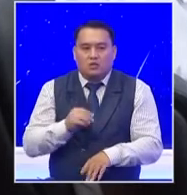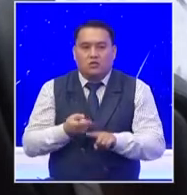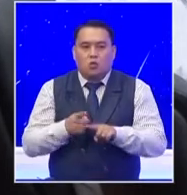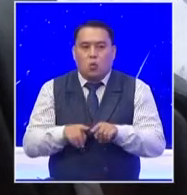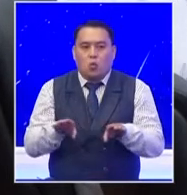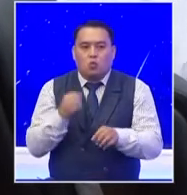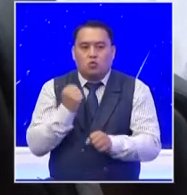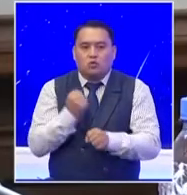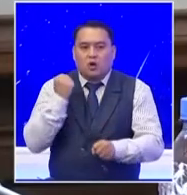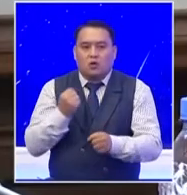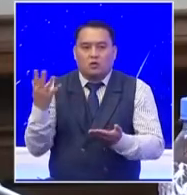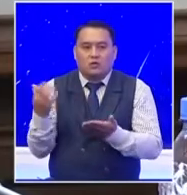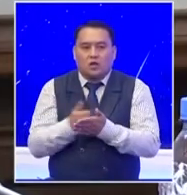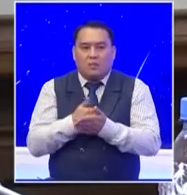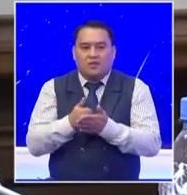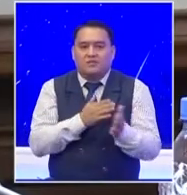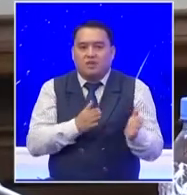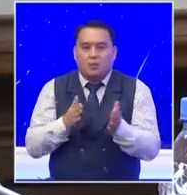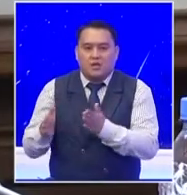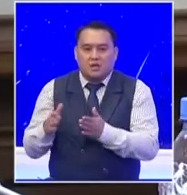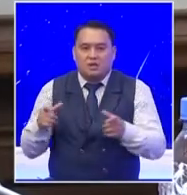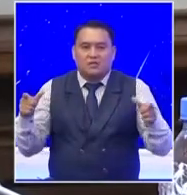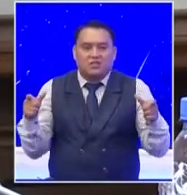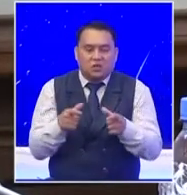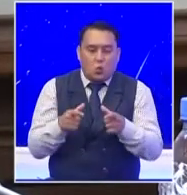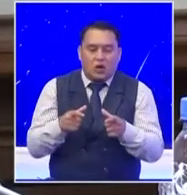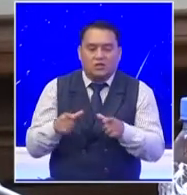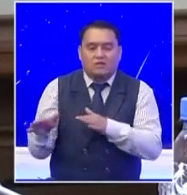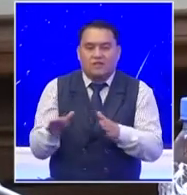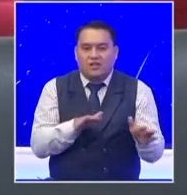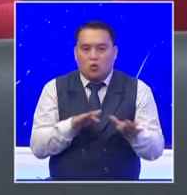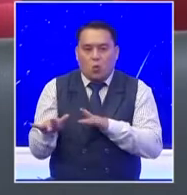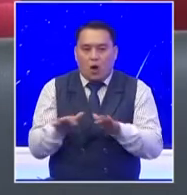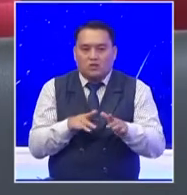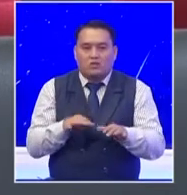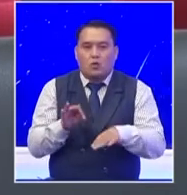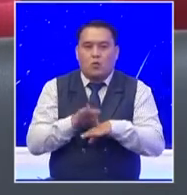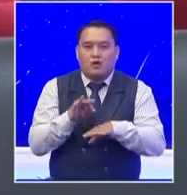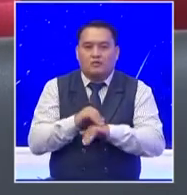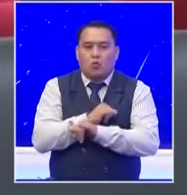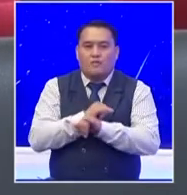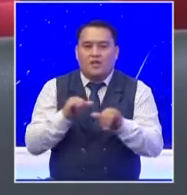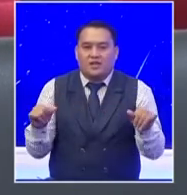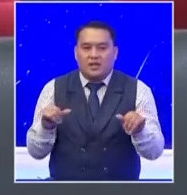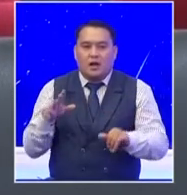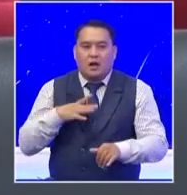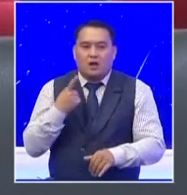благодаря ужесточению удалось добиться стабилизации эпидемиологической ситуации в регионе. Прирост болезни на сегодняшний день